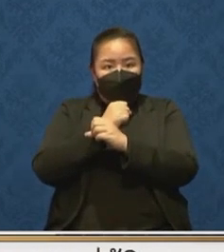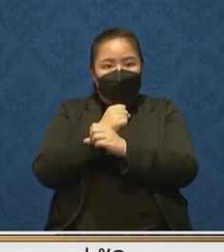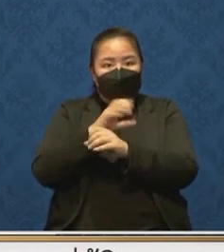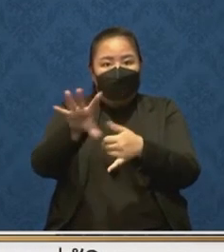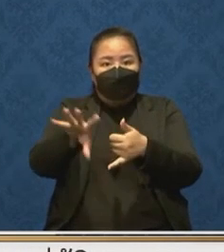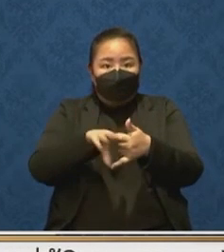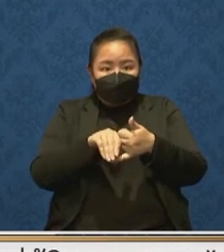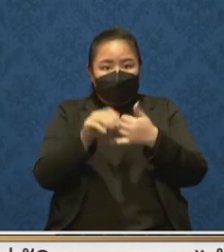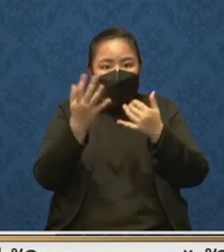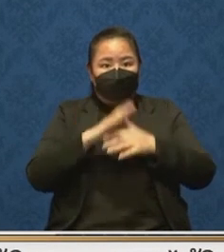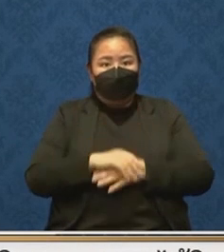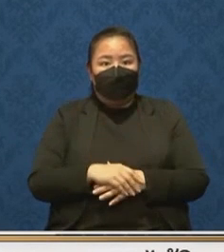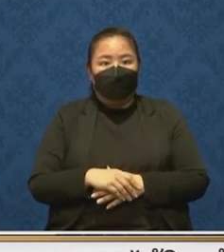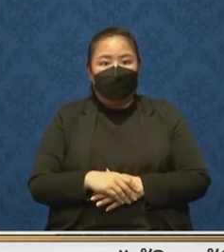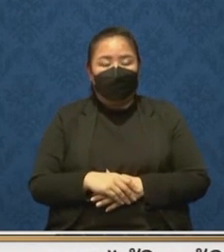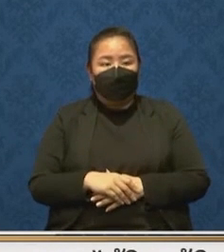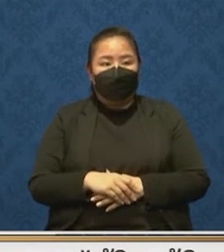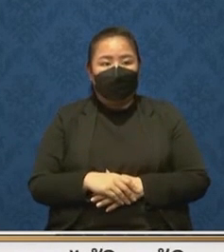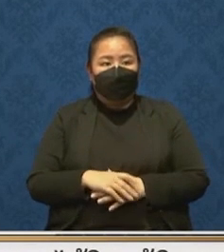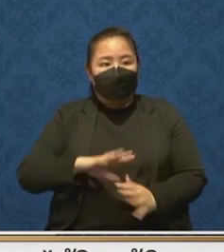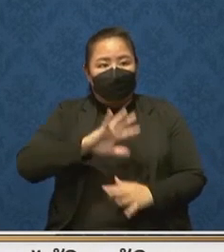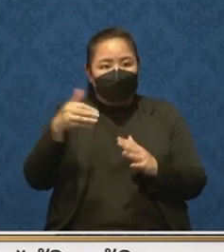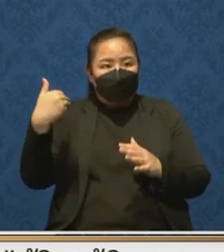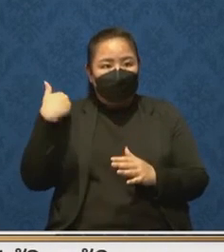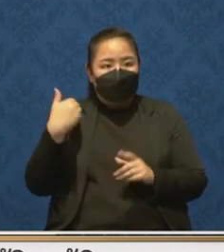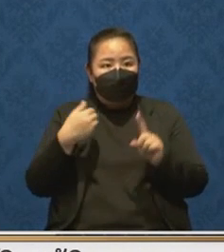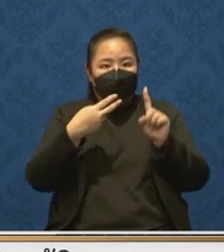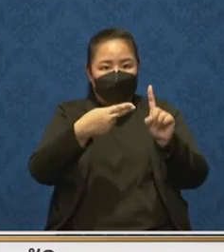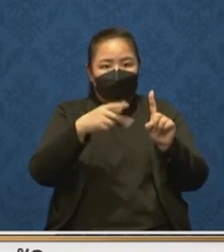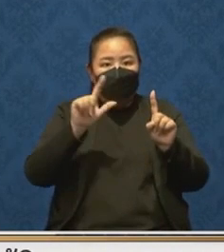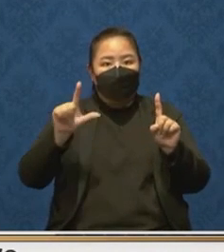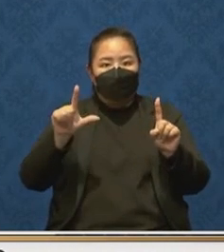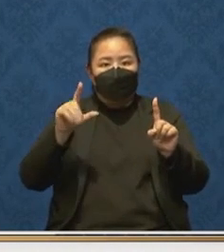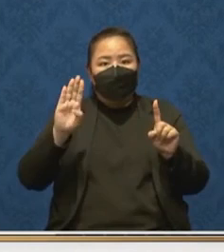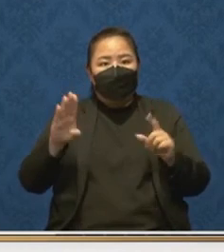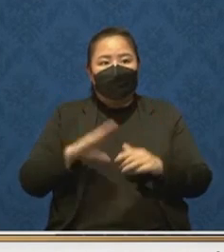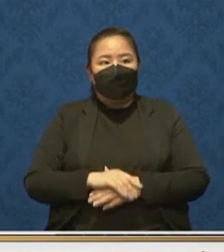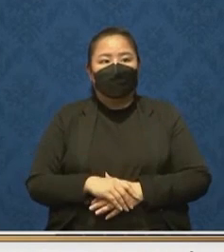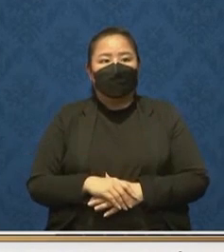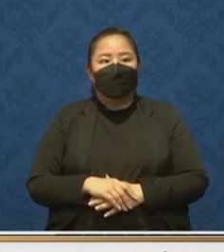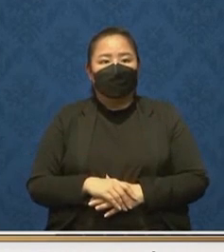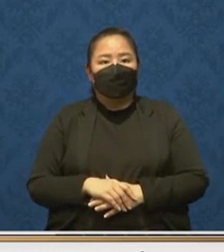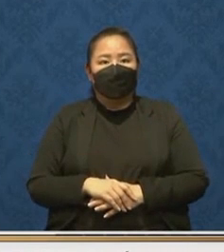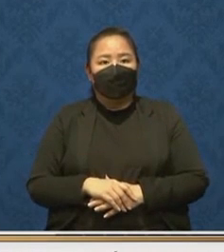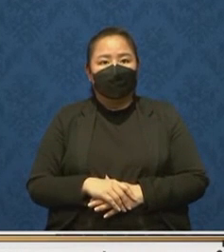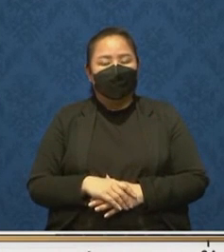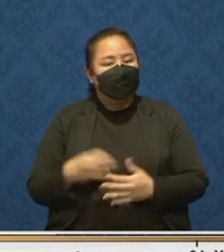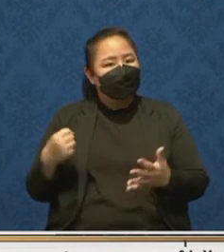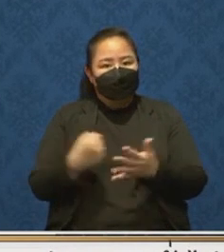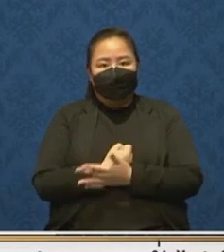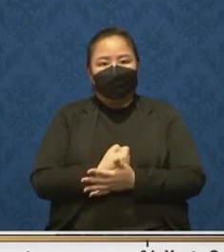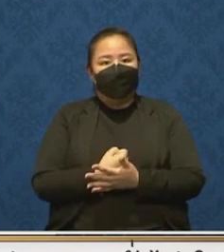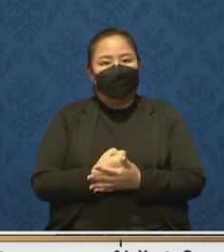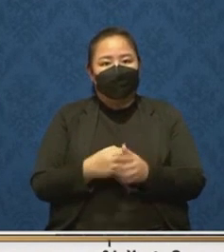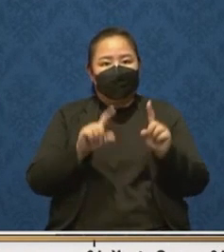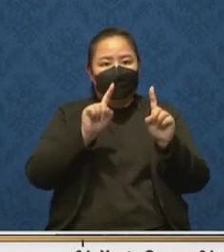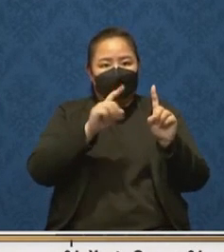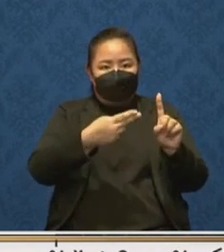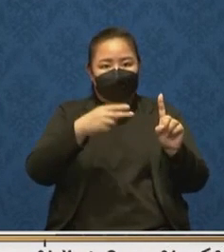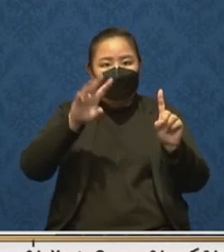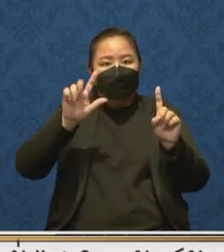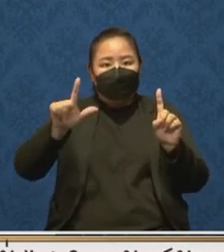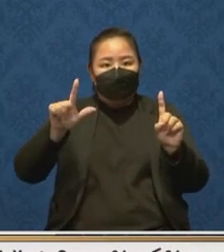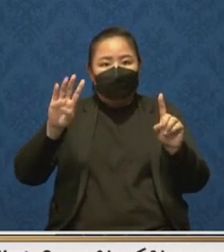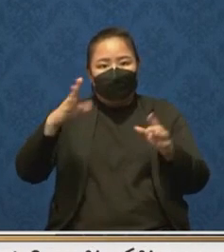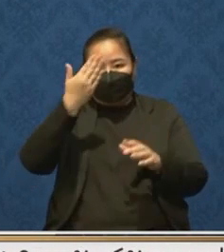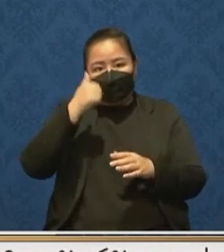ถึง 30 ลานโดสคิเป็นมลค่า 1, ล้านบาทเฉีดายมากเลยครับ1, ล้านบาทที่เราจะต้องเททิงเพระม